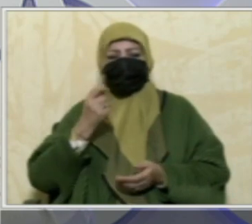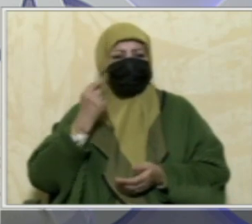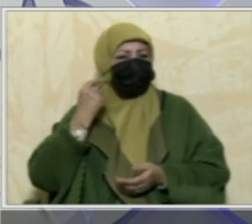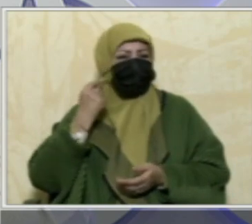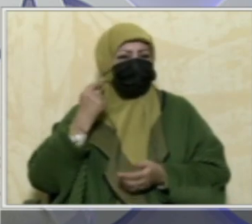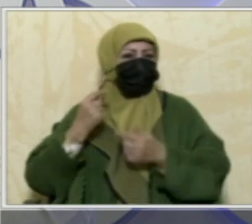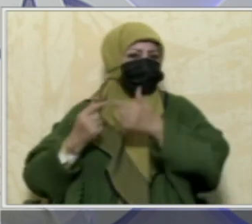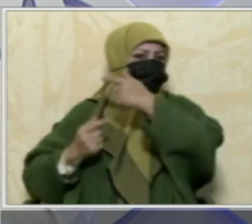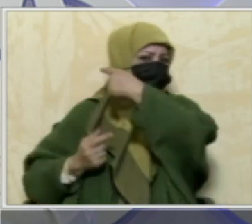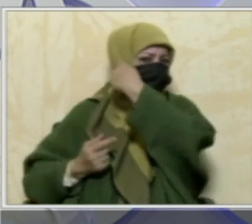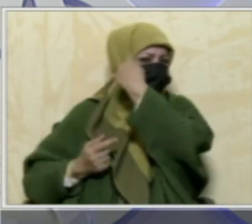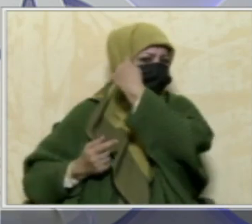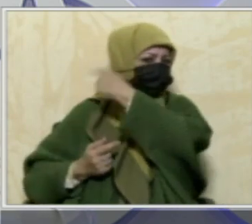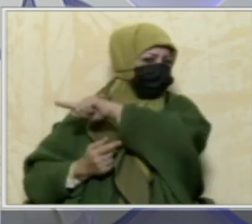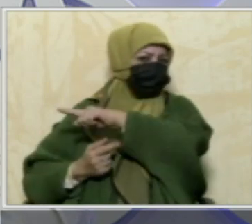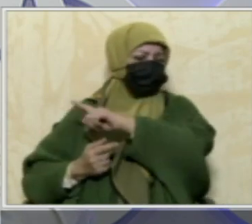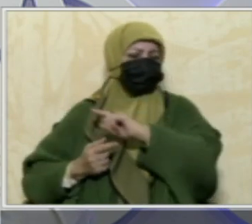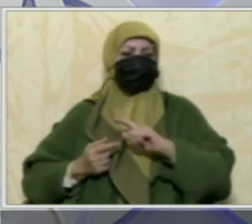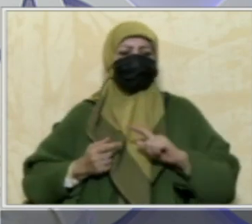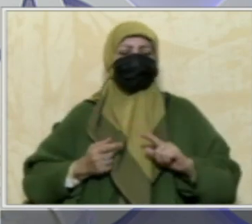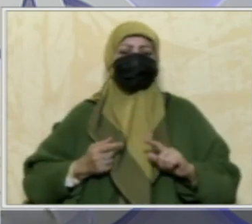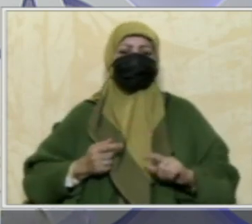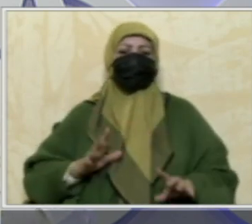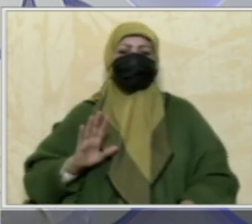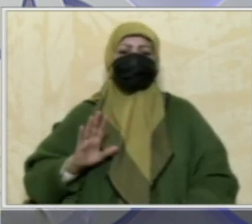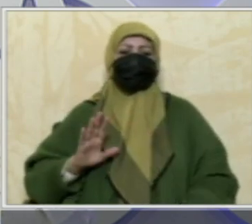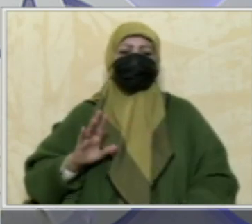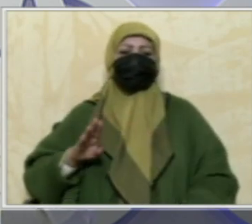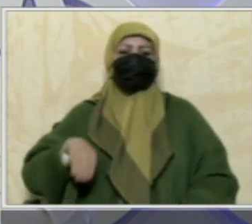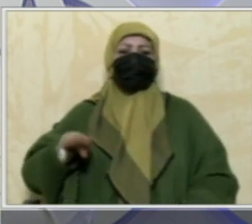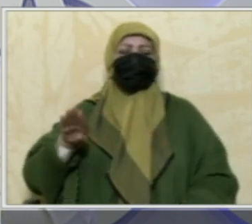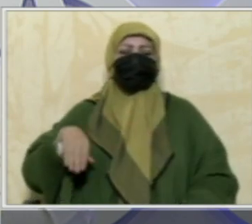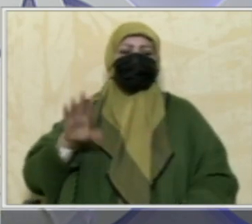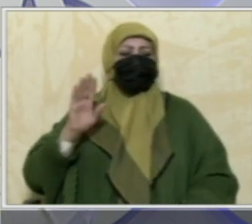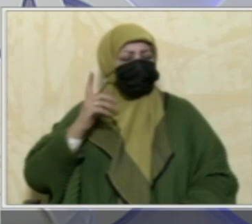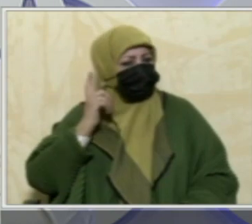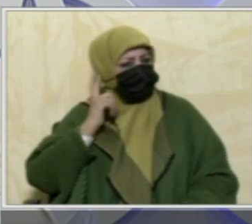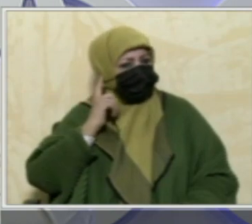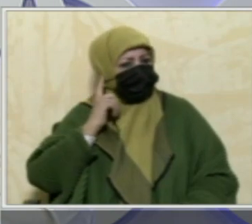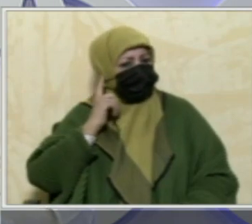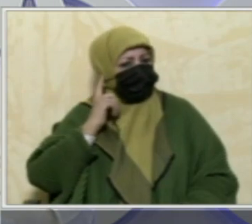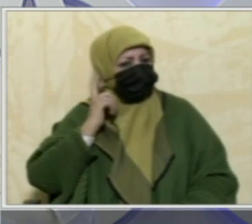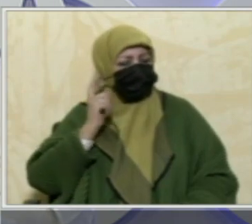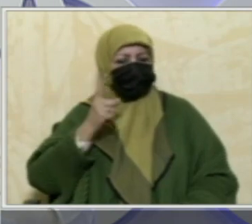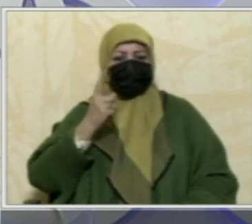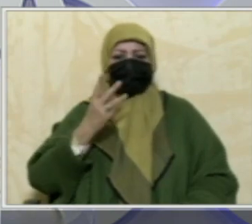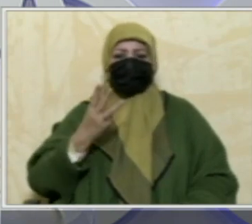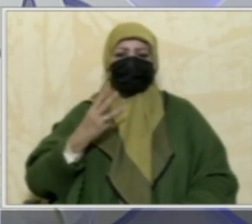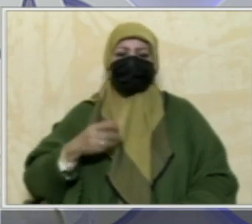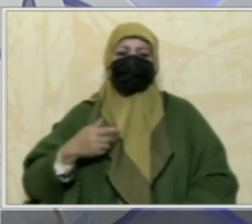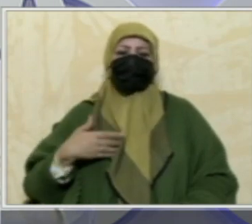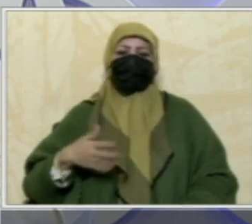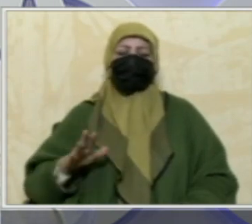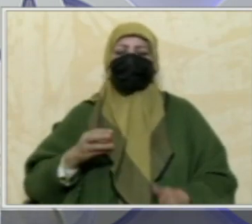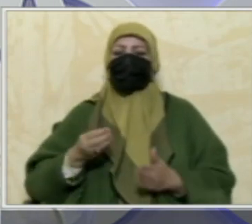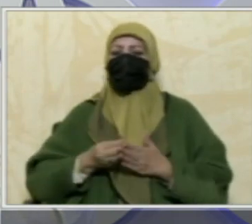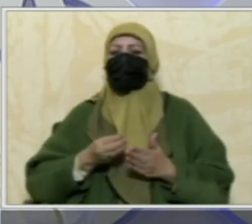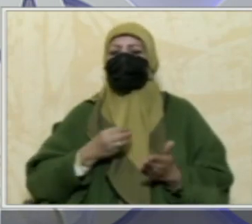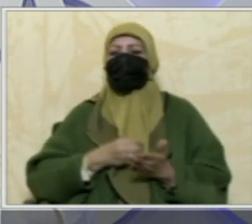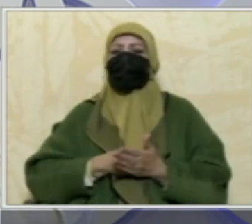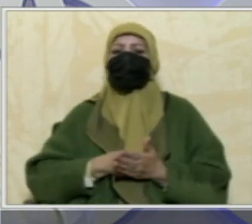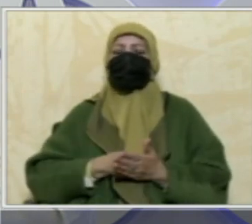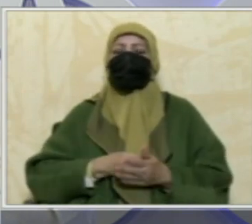الذيل فمقطوعه ثلث الذيل لا تجذب اما مقطوعه يعني اكثر من